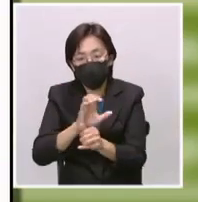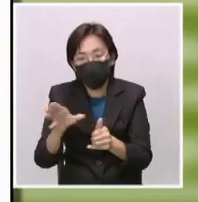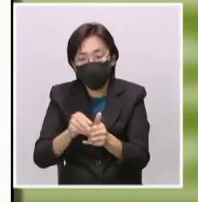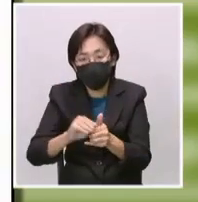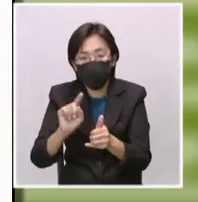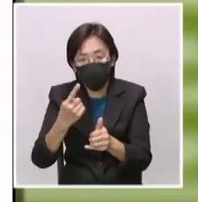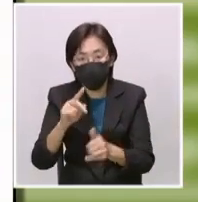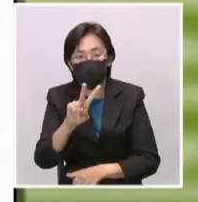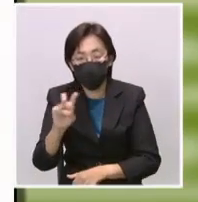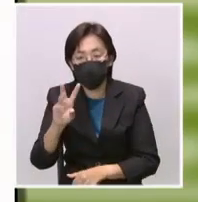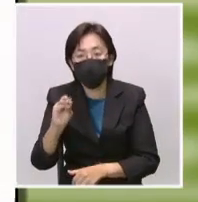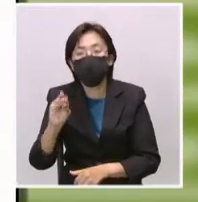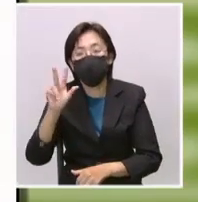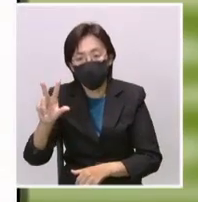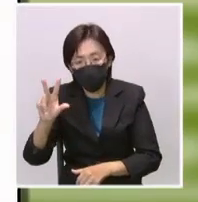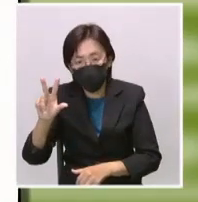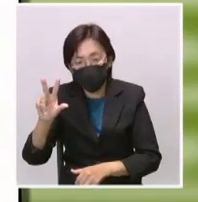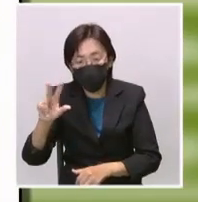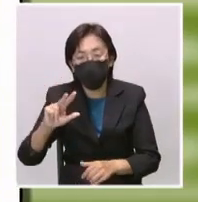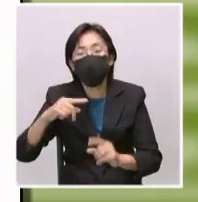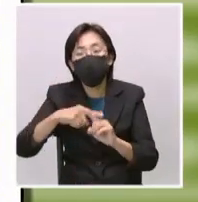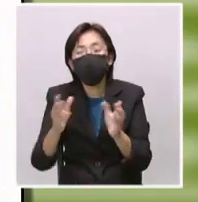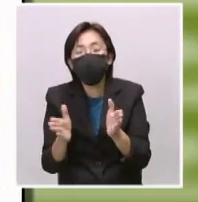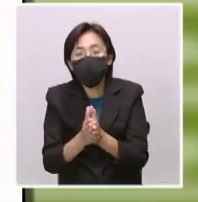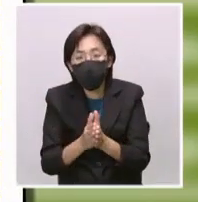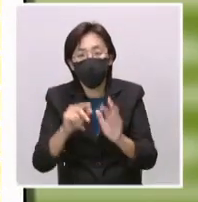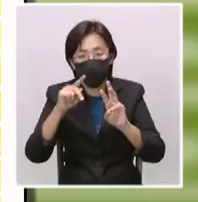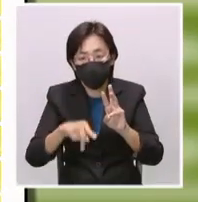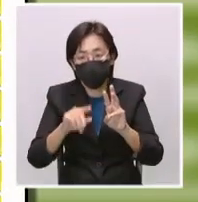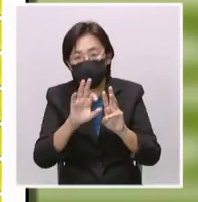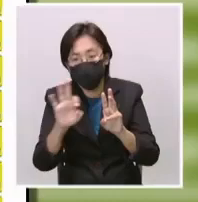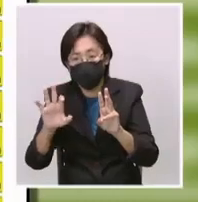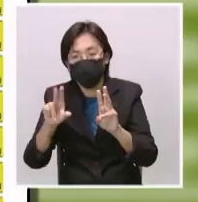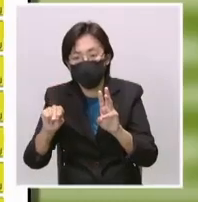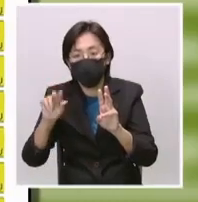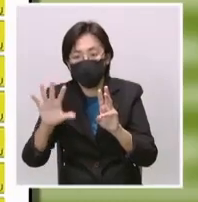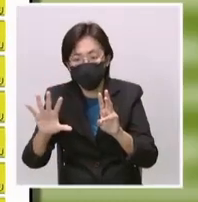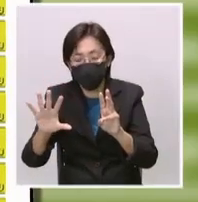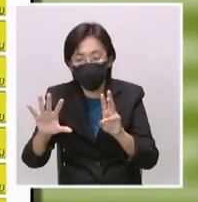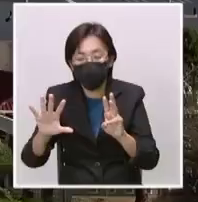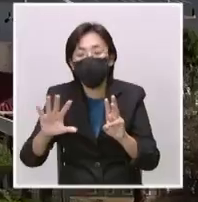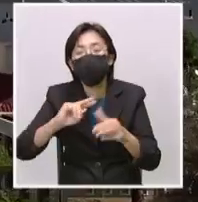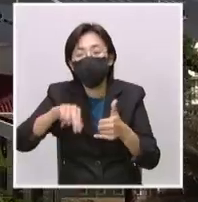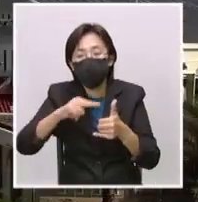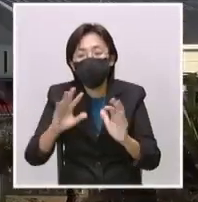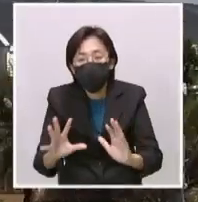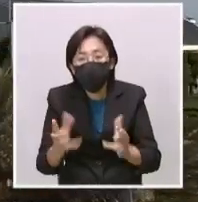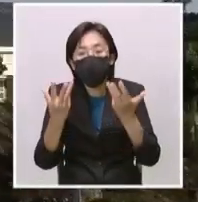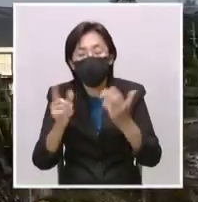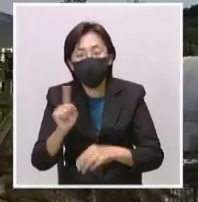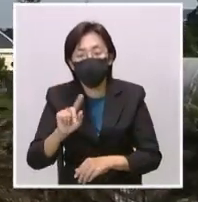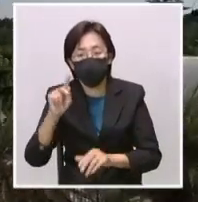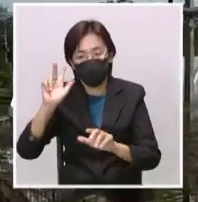ขึ้น263คนยอดสะสม 6,935 คนรักษาหายก็เยอะเหมือนกันนะครับ